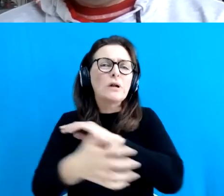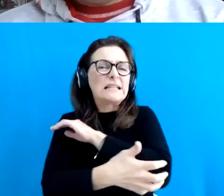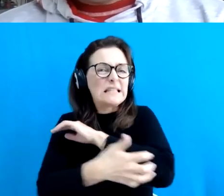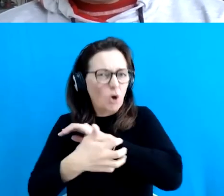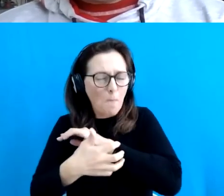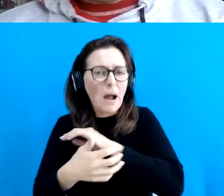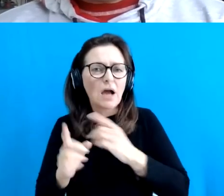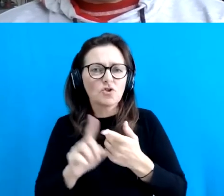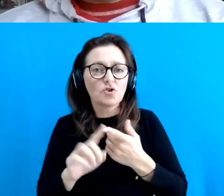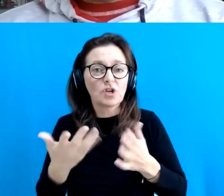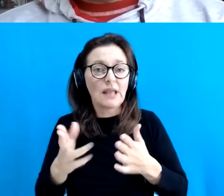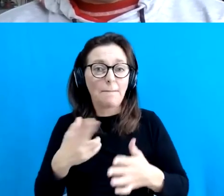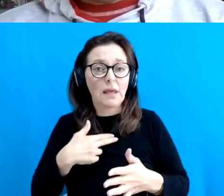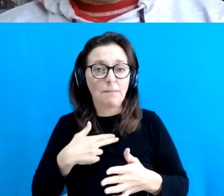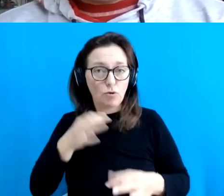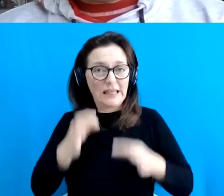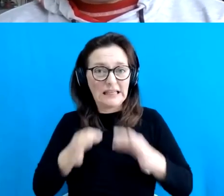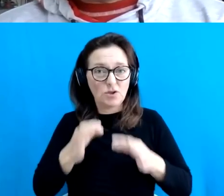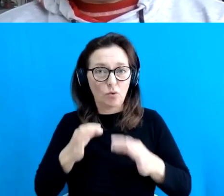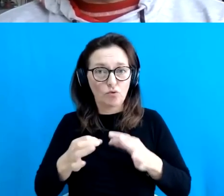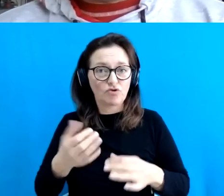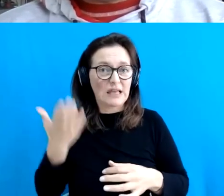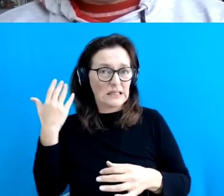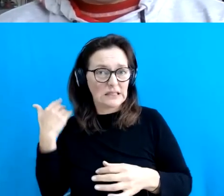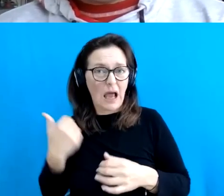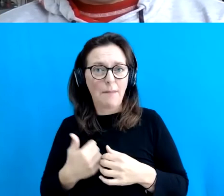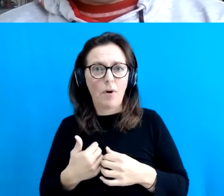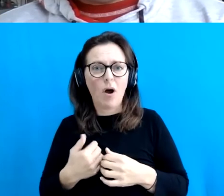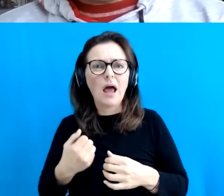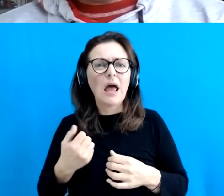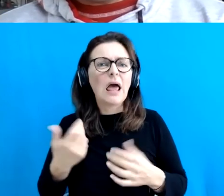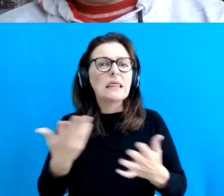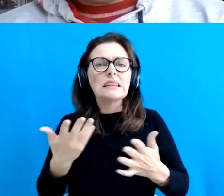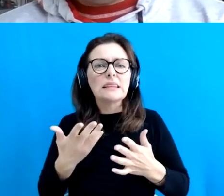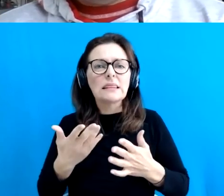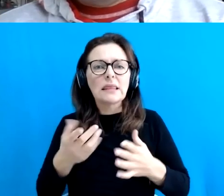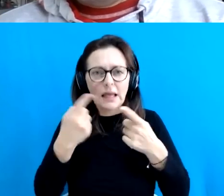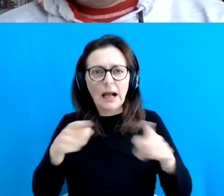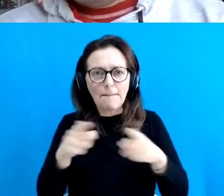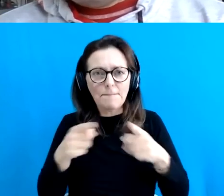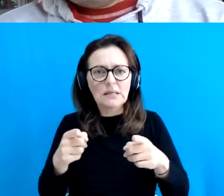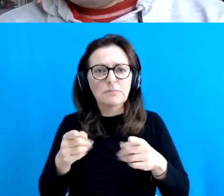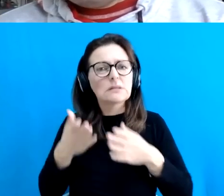tukaj. Zato sem tudi kar nekaj pesmi posvetil ranljivejšim skupinam ljudi.